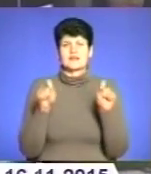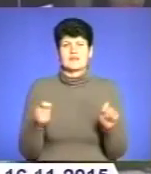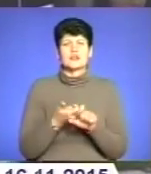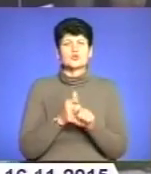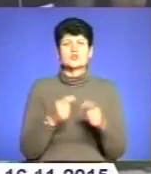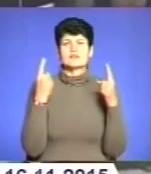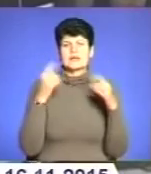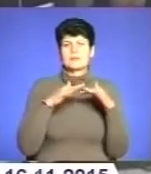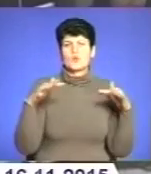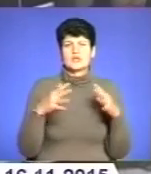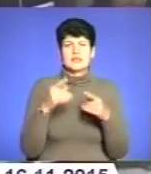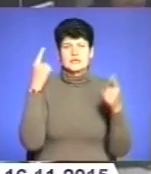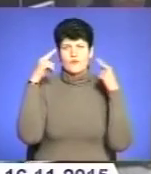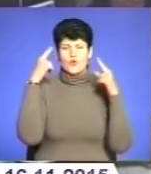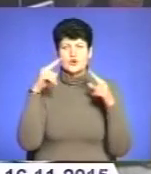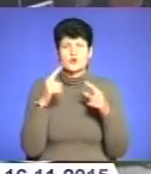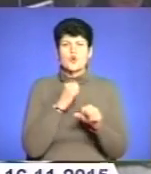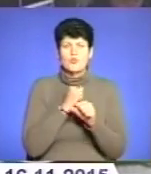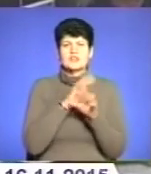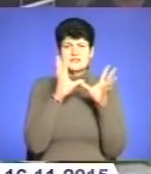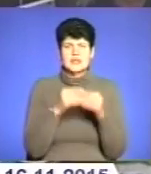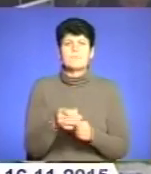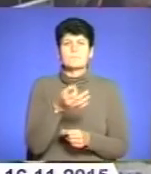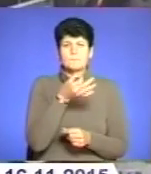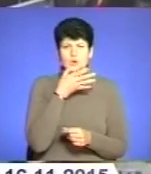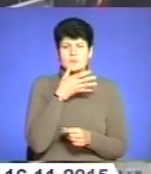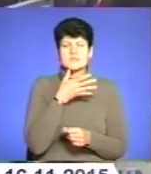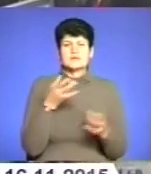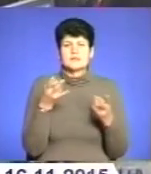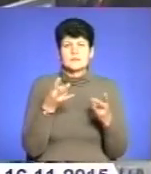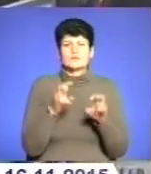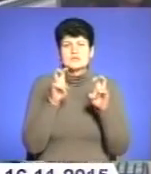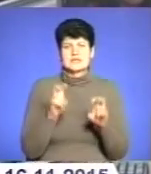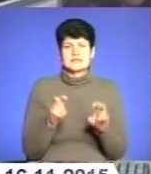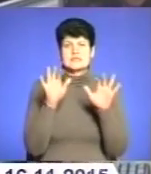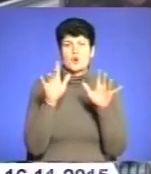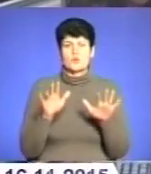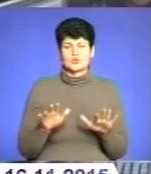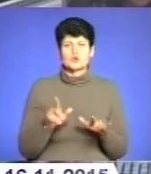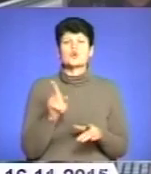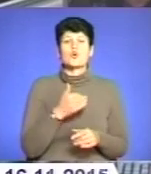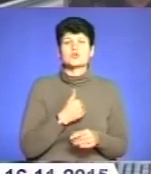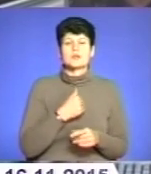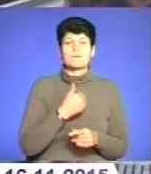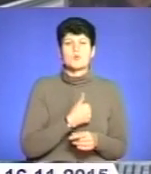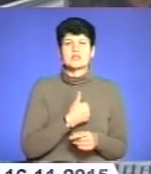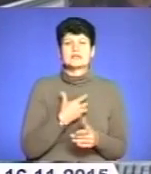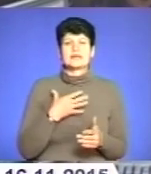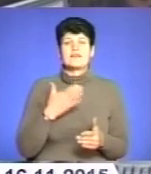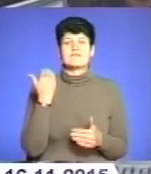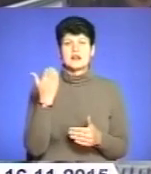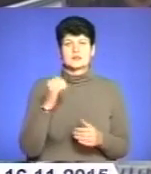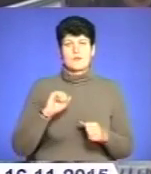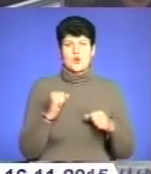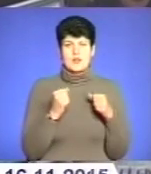велике поле для творчості, так що робота взагалі подобається, ну, приходиться посидіти за комп'ютером. Що хочете побажати сьогодні вашим колегам?